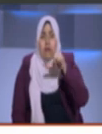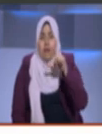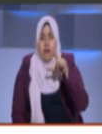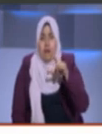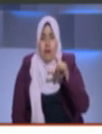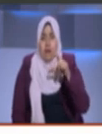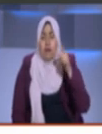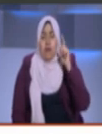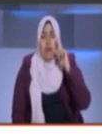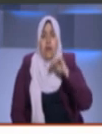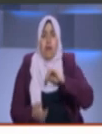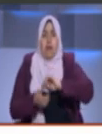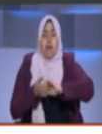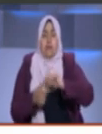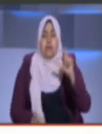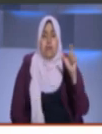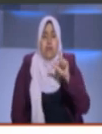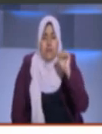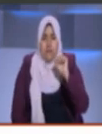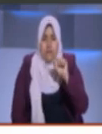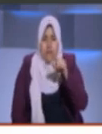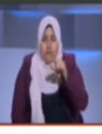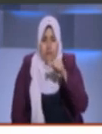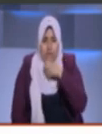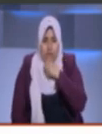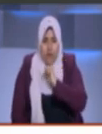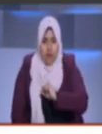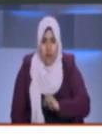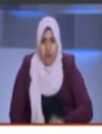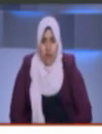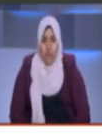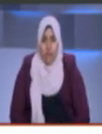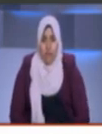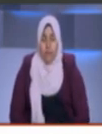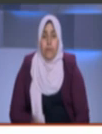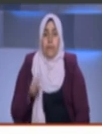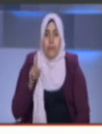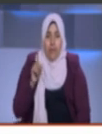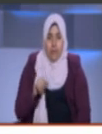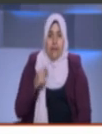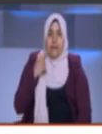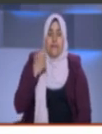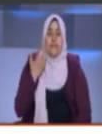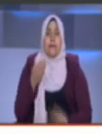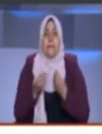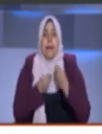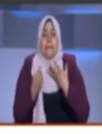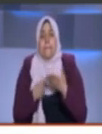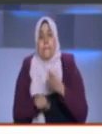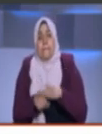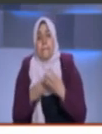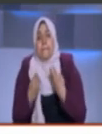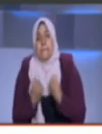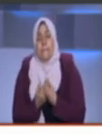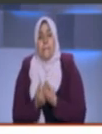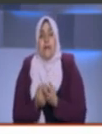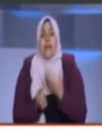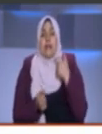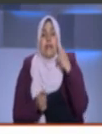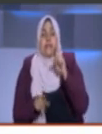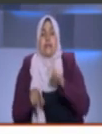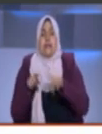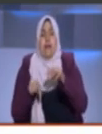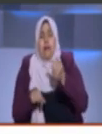رابطه اسلام فرنسا هنا يعني كان ليه حديث معه، وطبعا كان له حديث ايضا